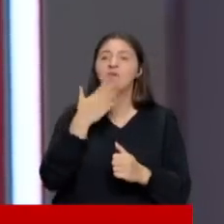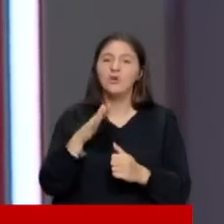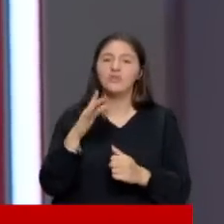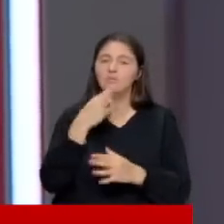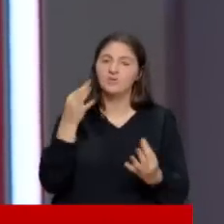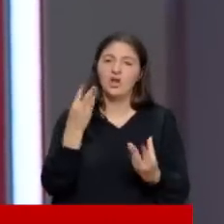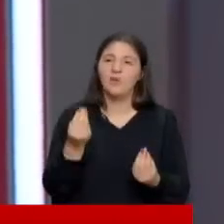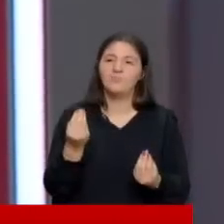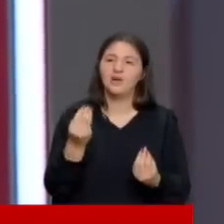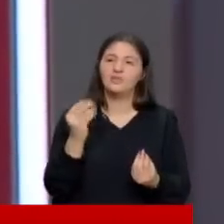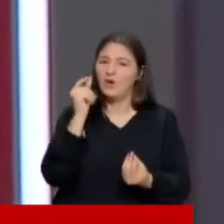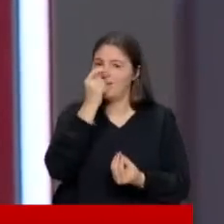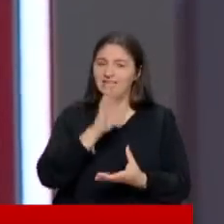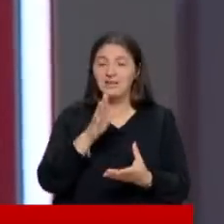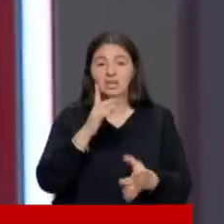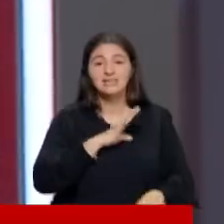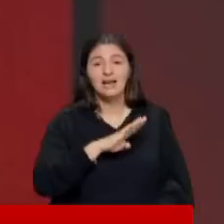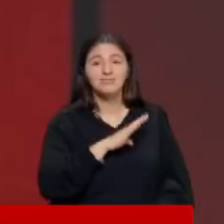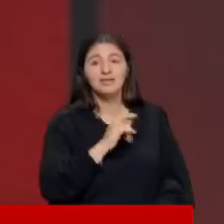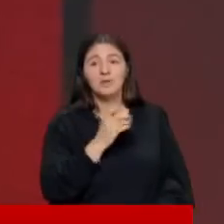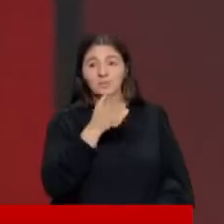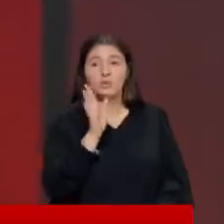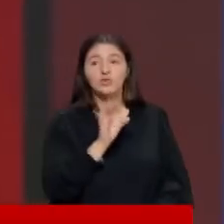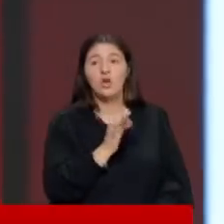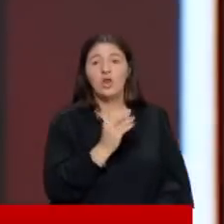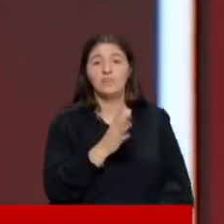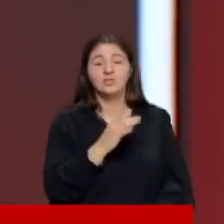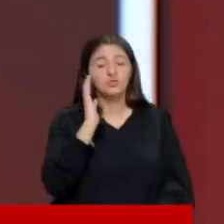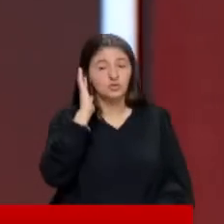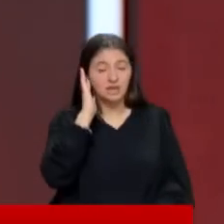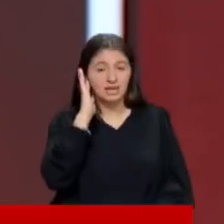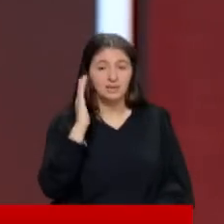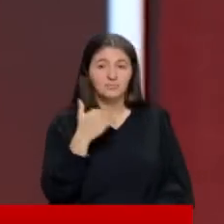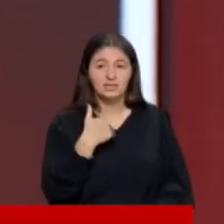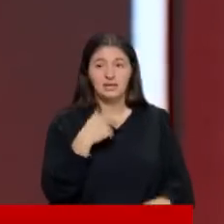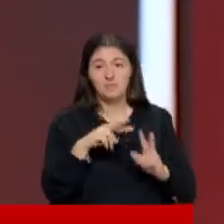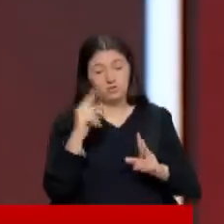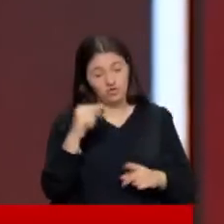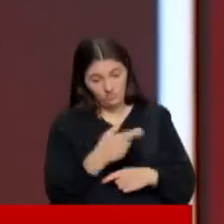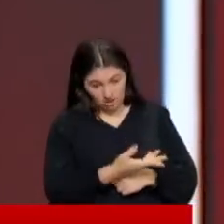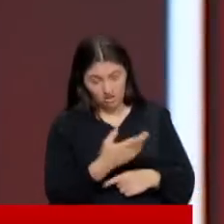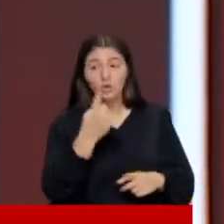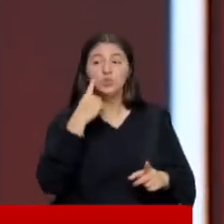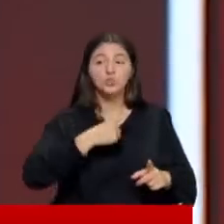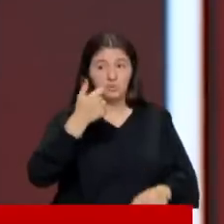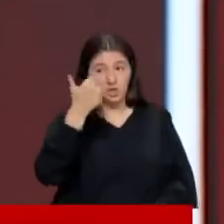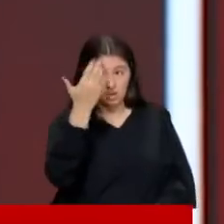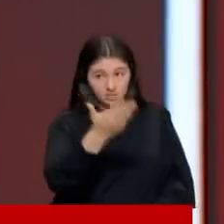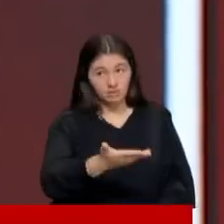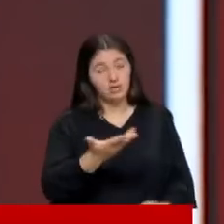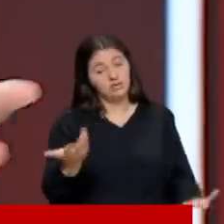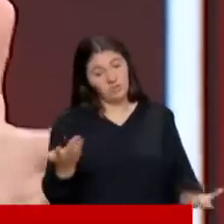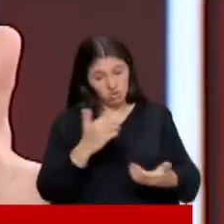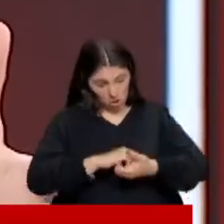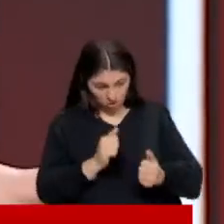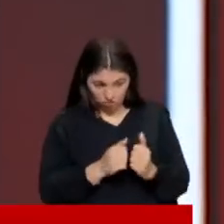mutlu olmanızda çok kolay değil sabretmeyi bilmiyorsanız öyle olabilir Çünkü biz Mehmet Şimşek'ten de cumhurbaşkanından da işte